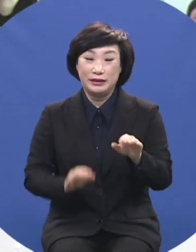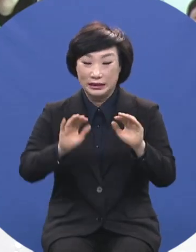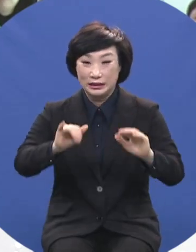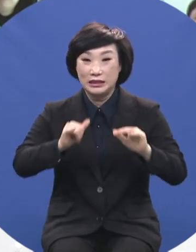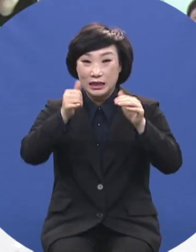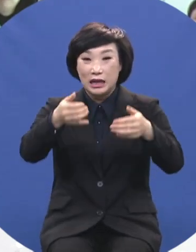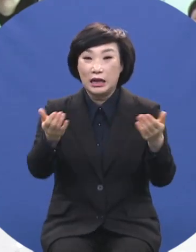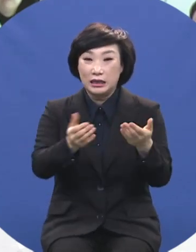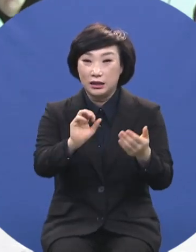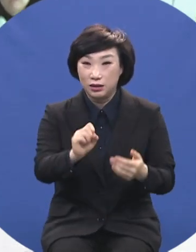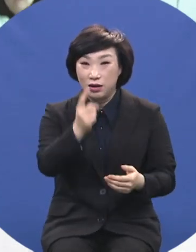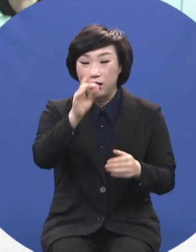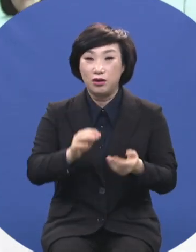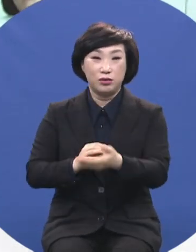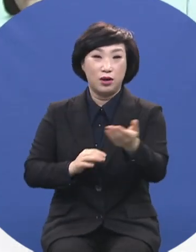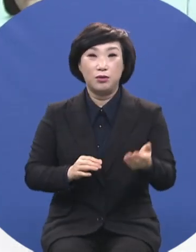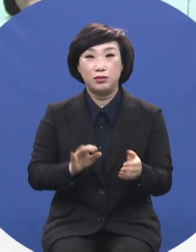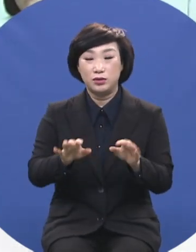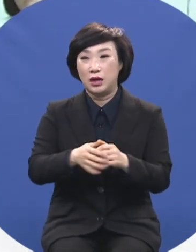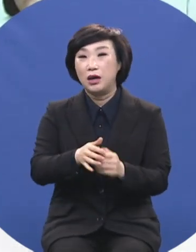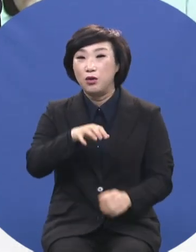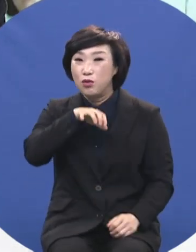때문에 원망하고